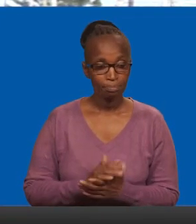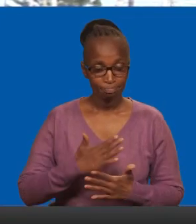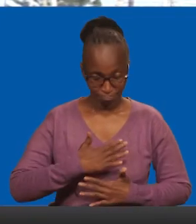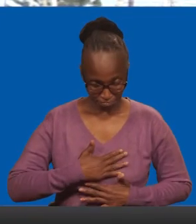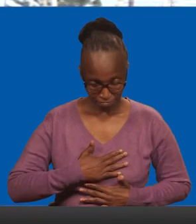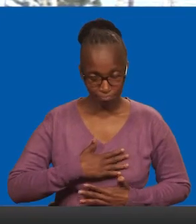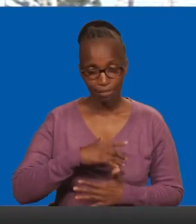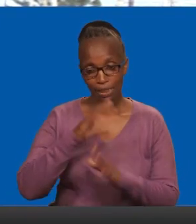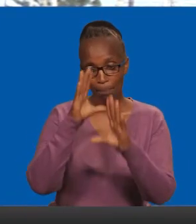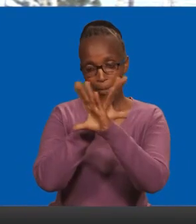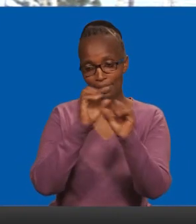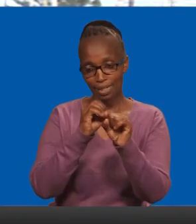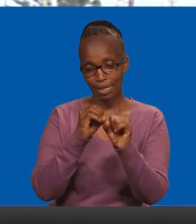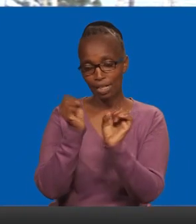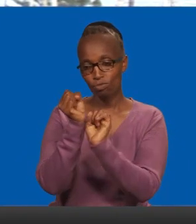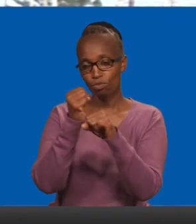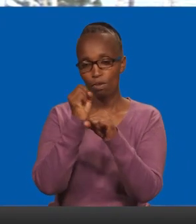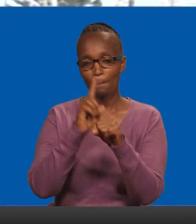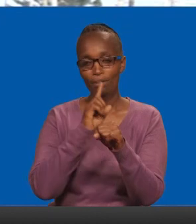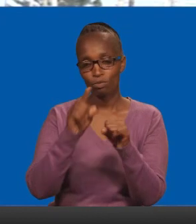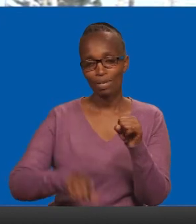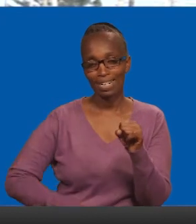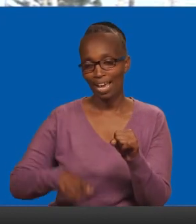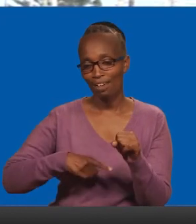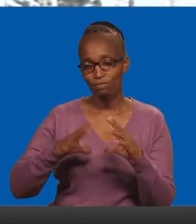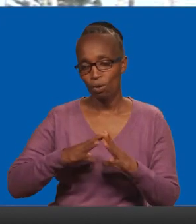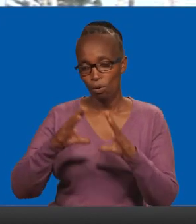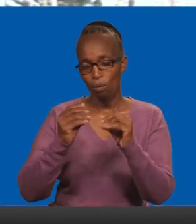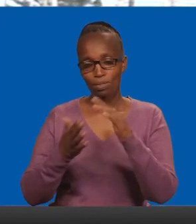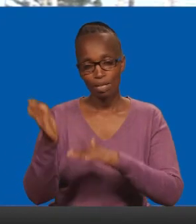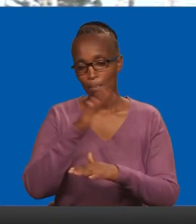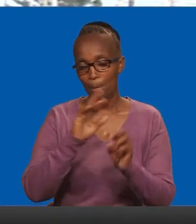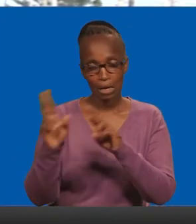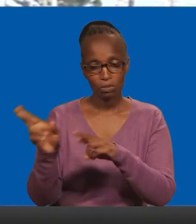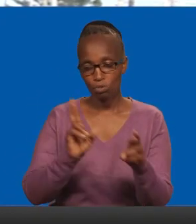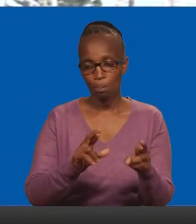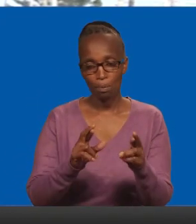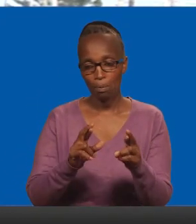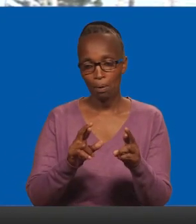Rudisha maisha vile ilikuwa kitambo. Maisha iko juu sana.